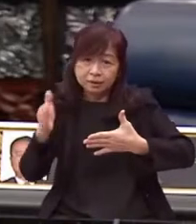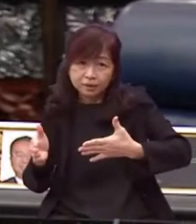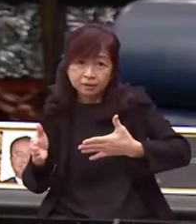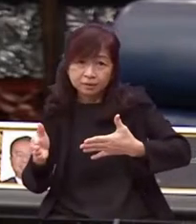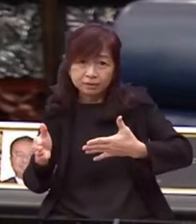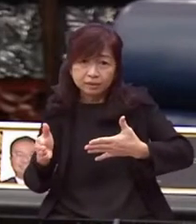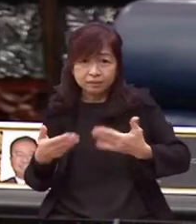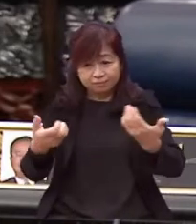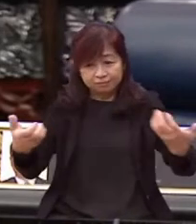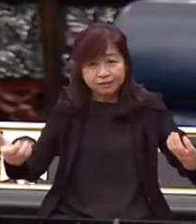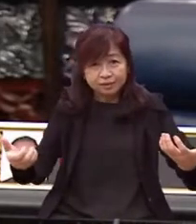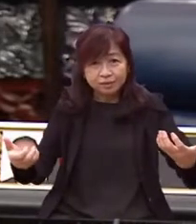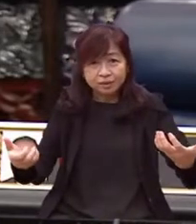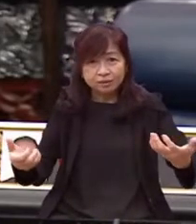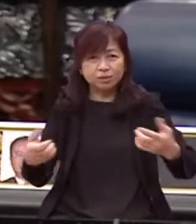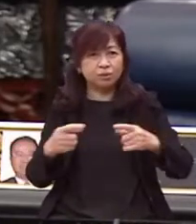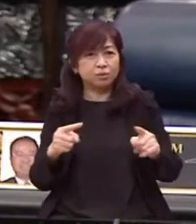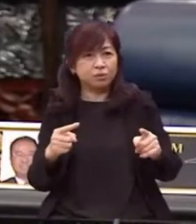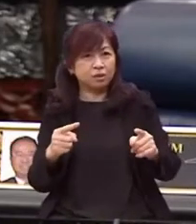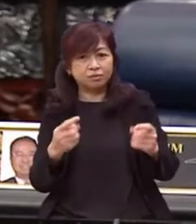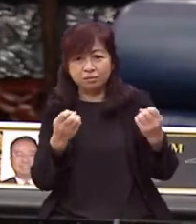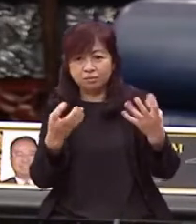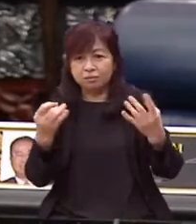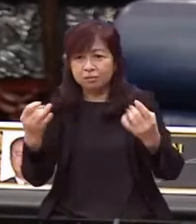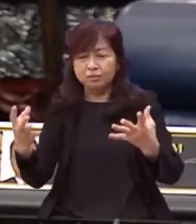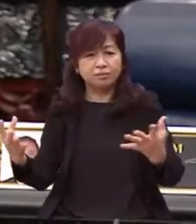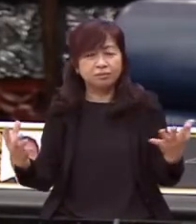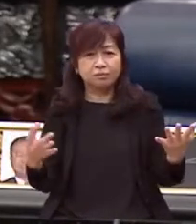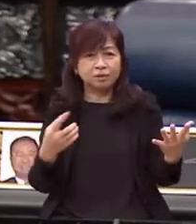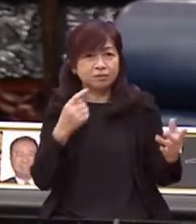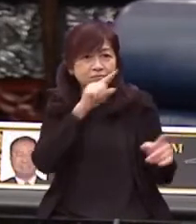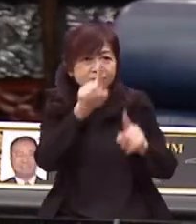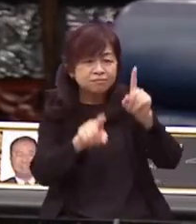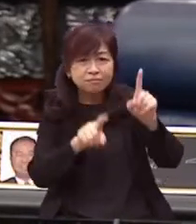Pule rungutan agama yang hadir dikatakan Kenapa